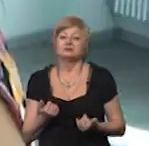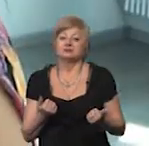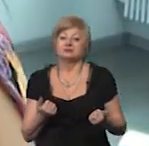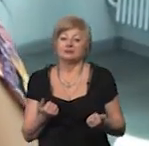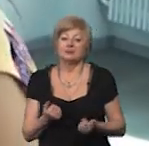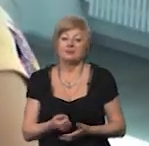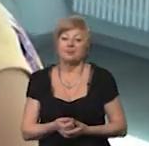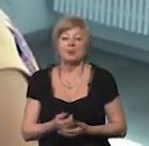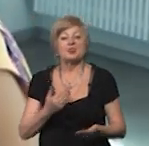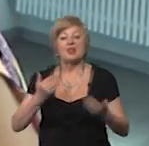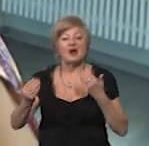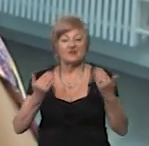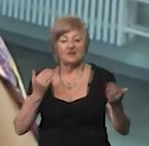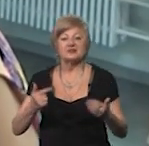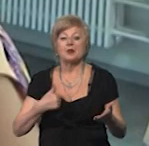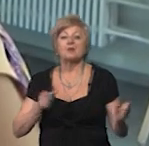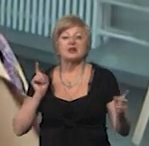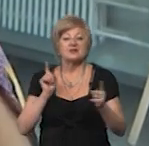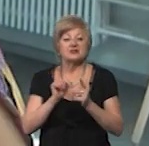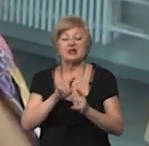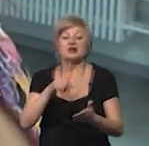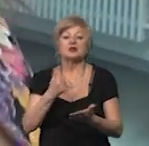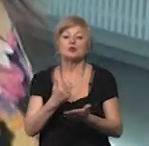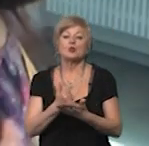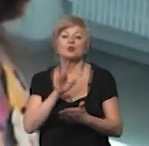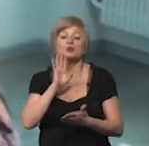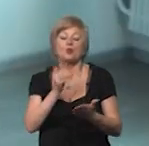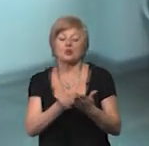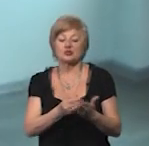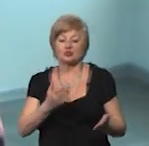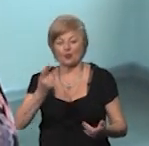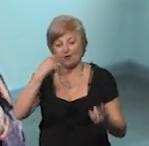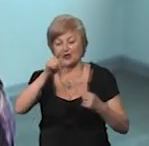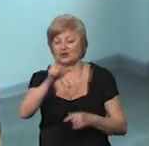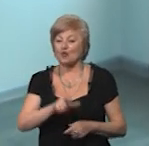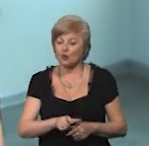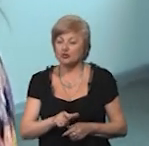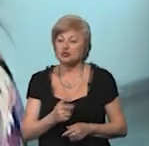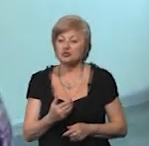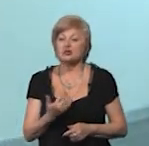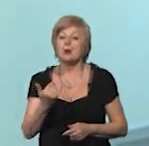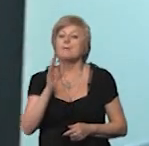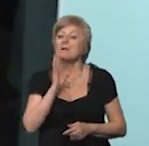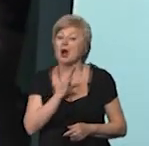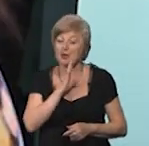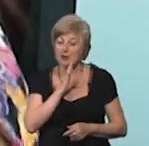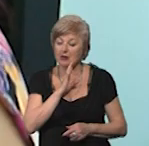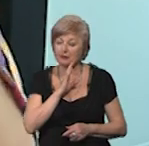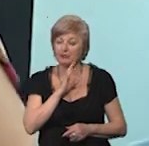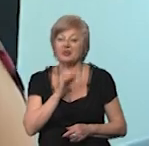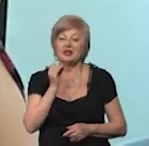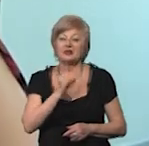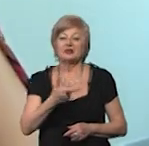різниця. На виставці ми зустріли й головну поціновувачку творчості Івана Клименка, його мати. Інна